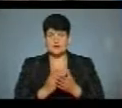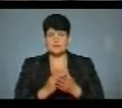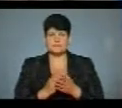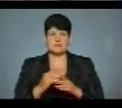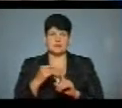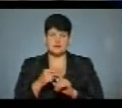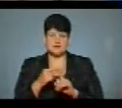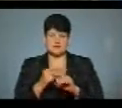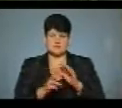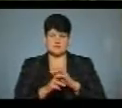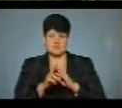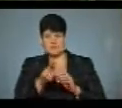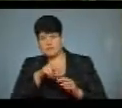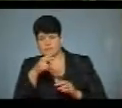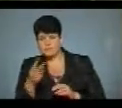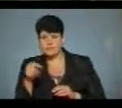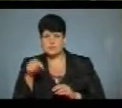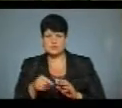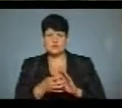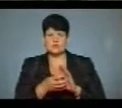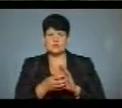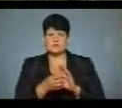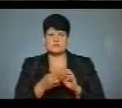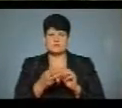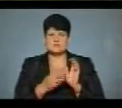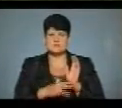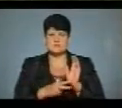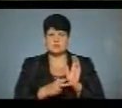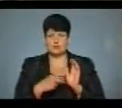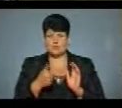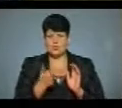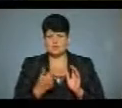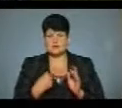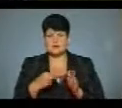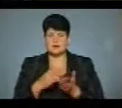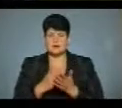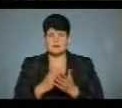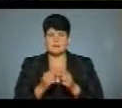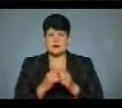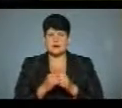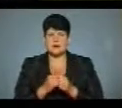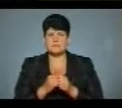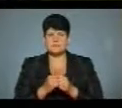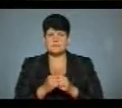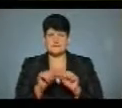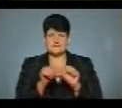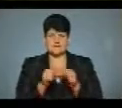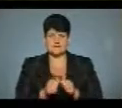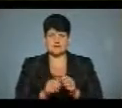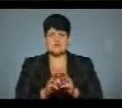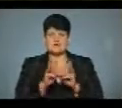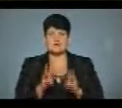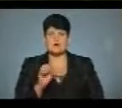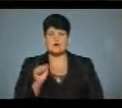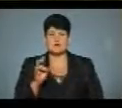шпиля костелу, який обвалився в 1987 році. Ми стоїмо біля фігури Святого